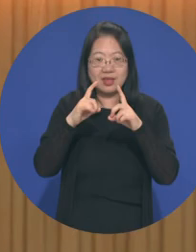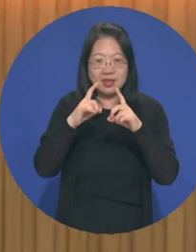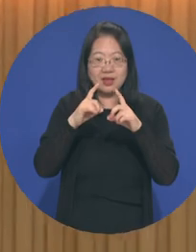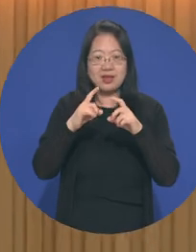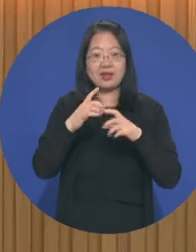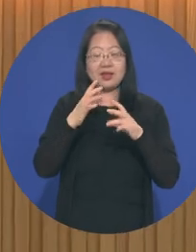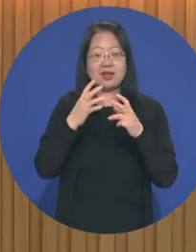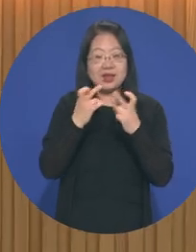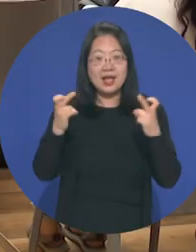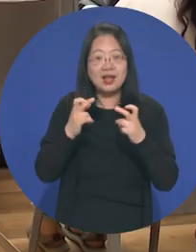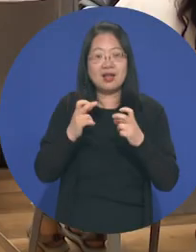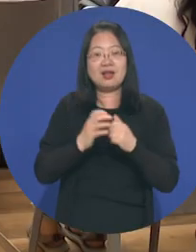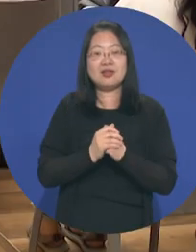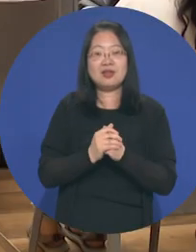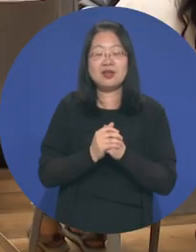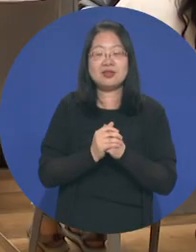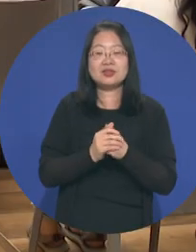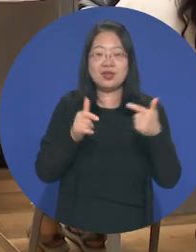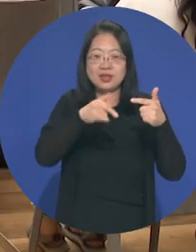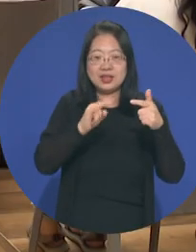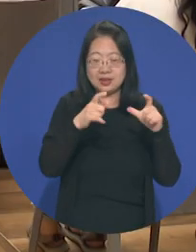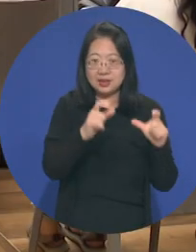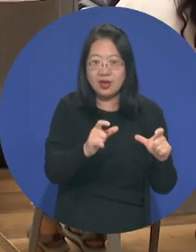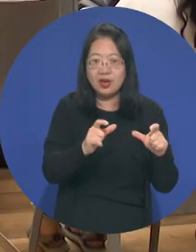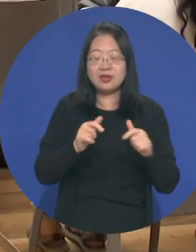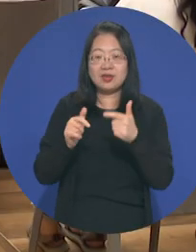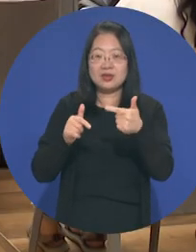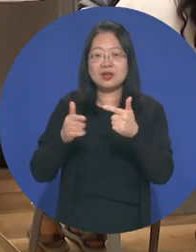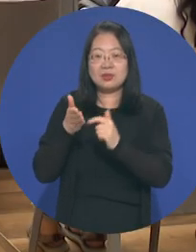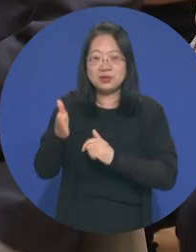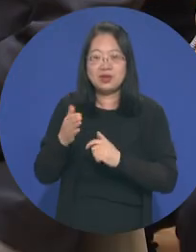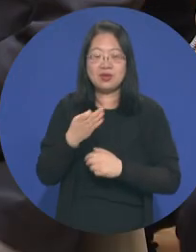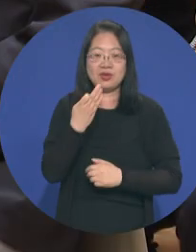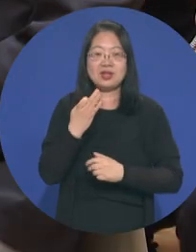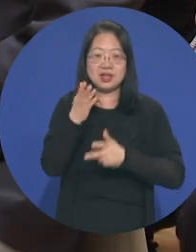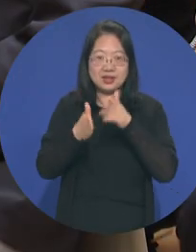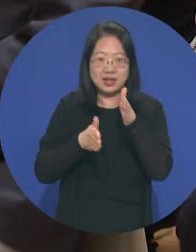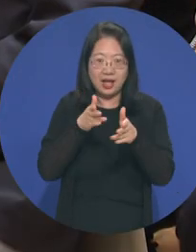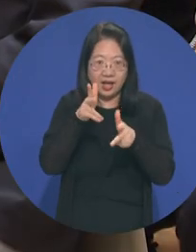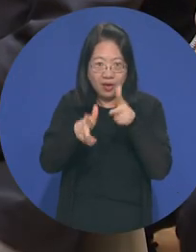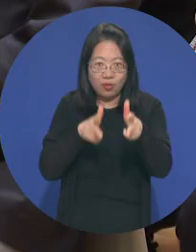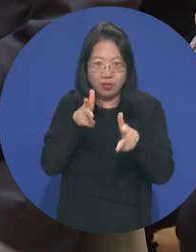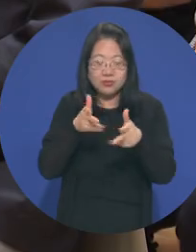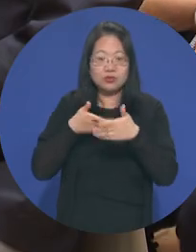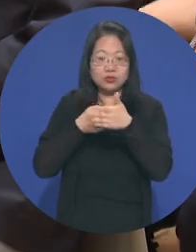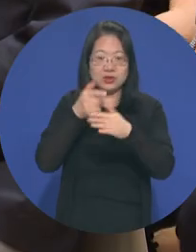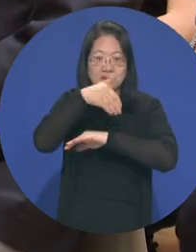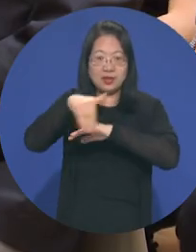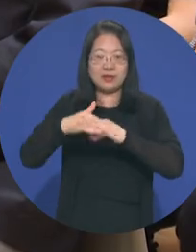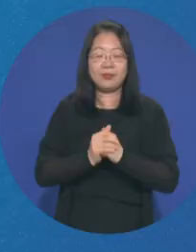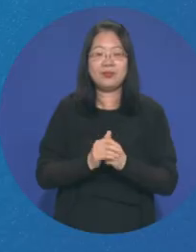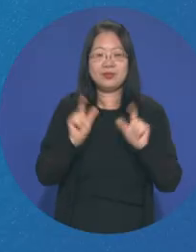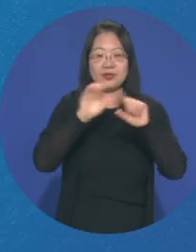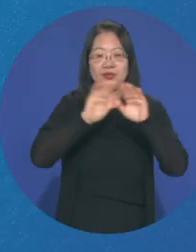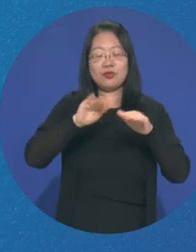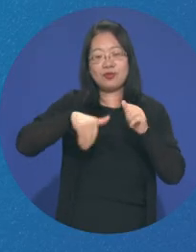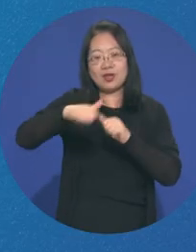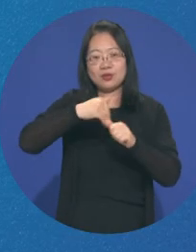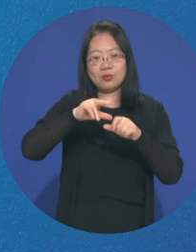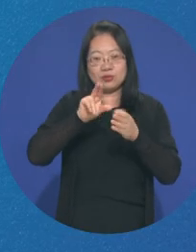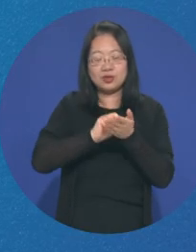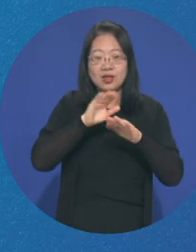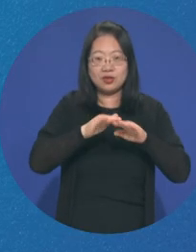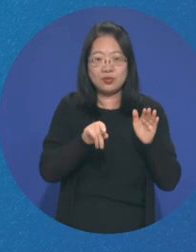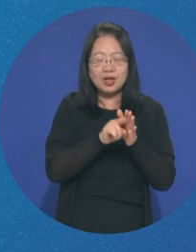6개 스타필드 매장과 함께 ESG 가치 확산을 위한 6개 분야 14개 사업을 추진하게 됩니다. 기후환경